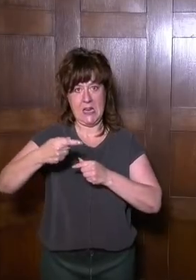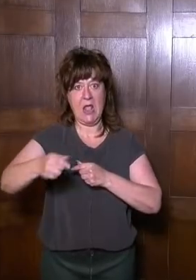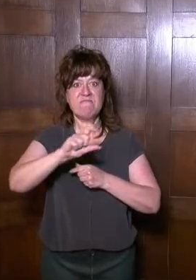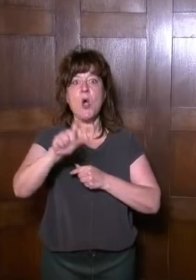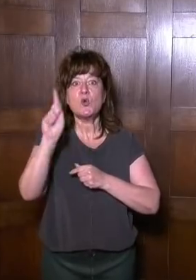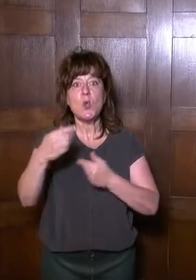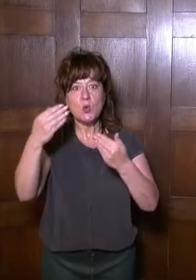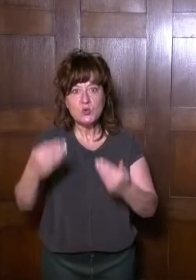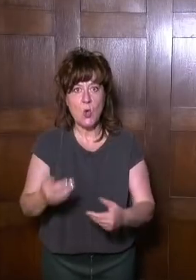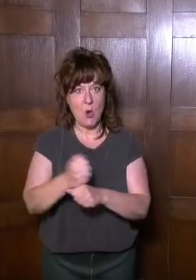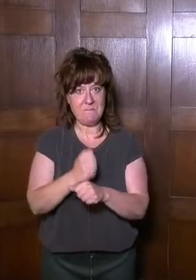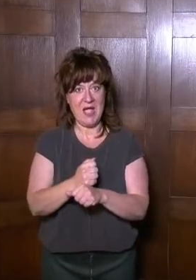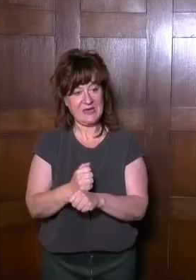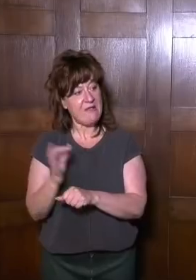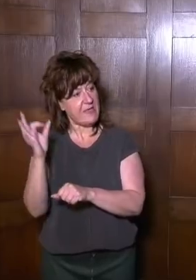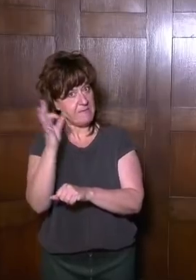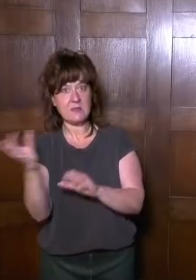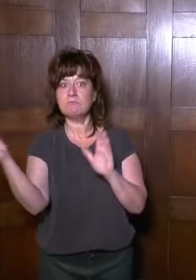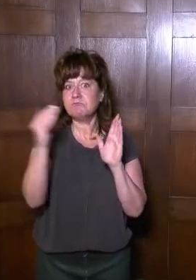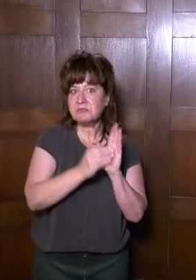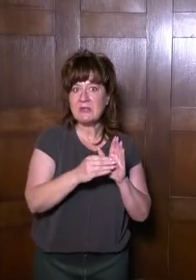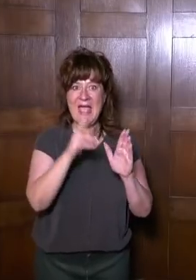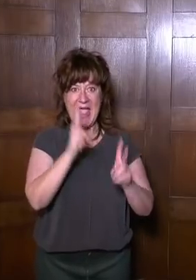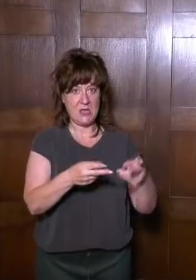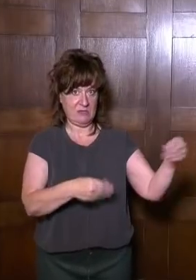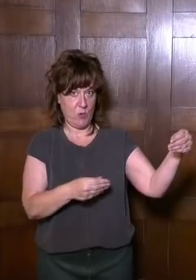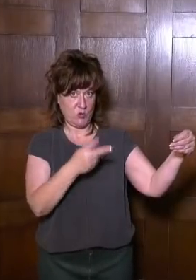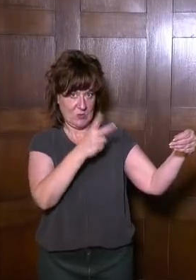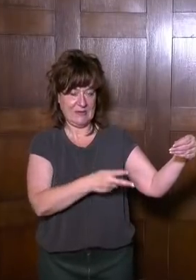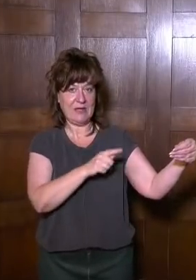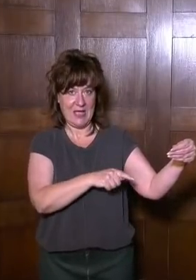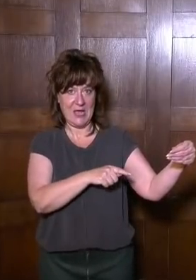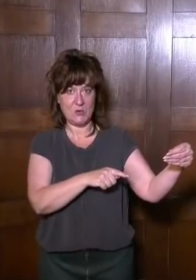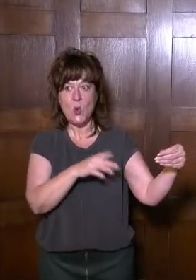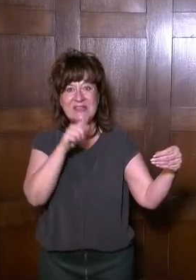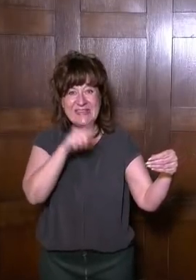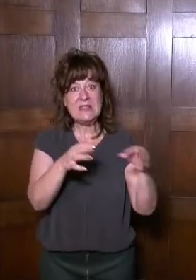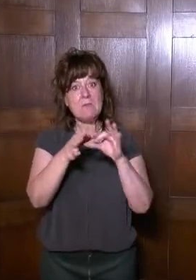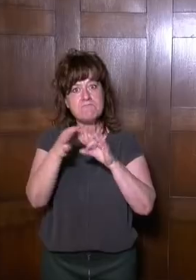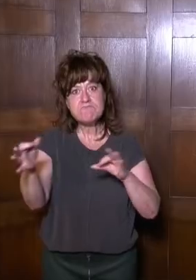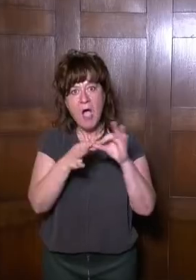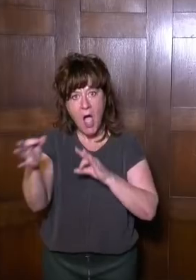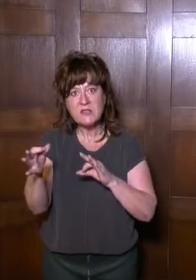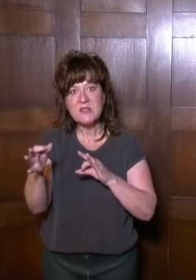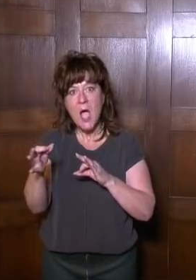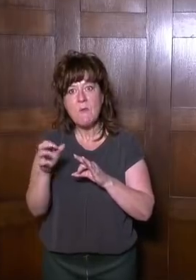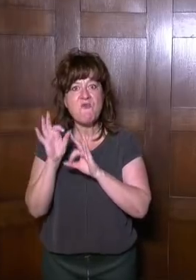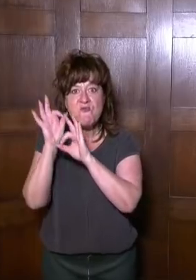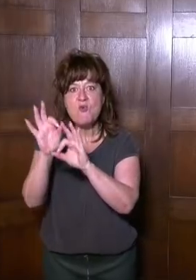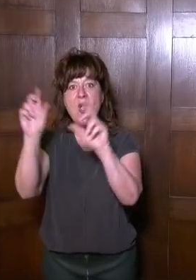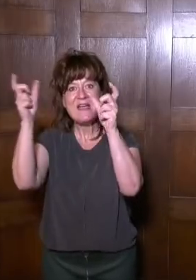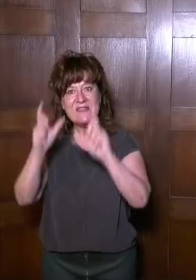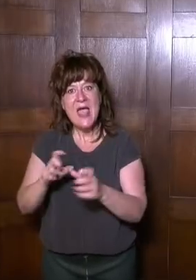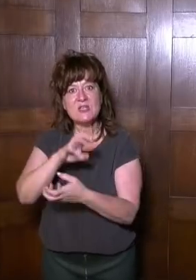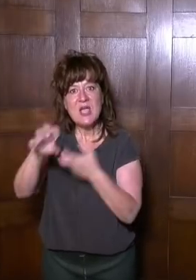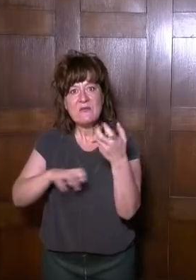die Rechtsverordnung, im Blick aber vielleicht auch auf weitere Maßnahmen, die helfen werden, unsere Gesellschaft über diese schwierige Krise hinwegzubringen.